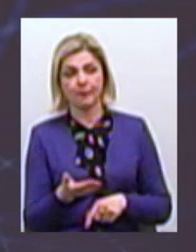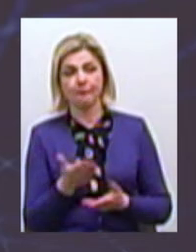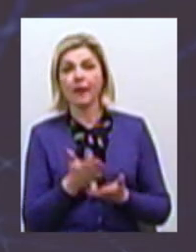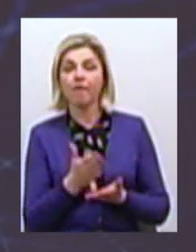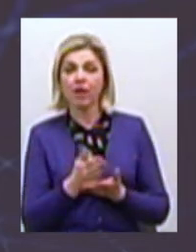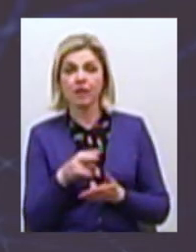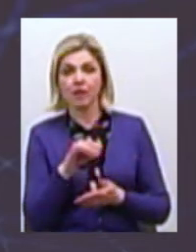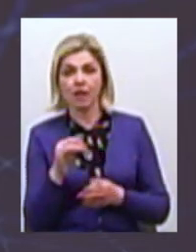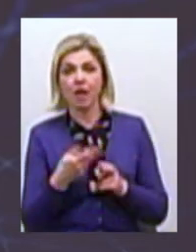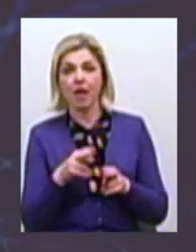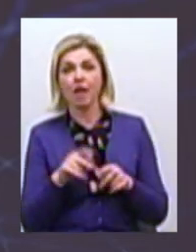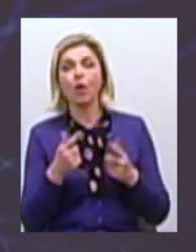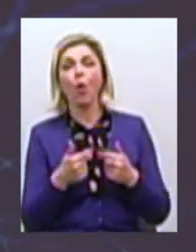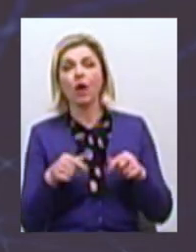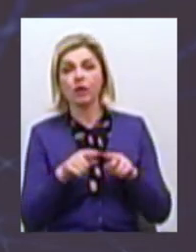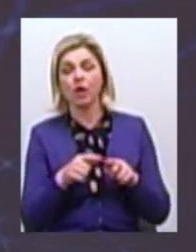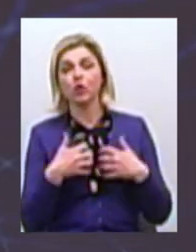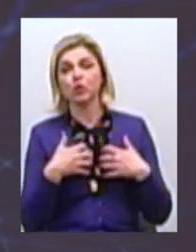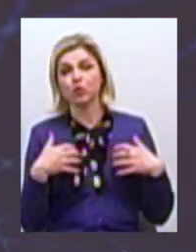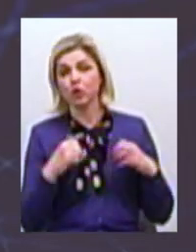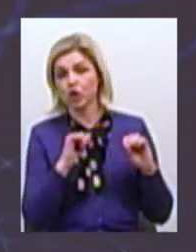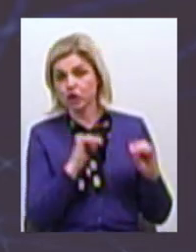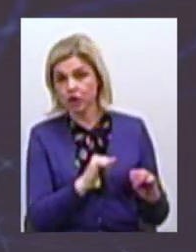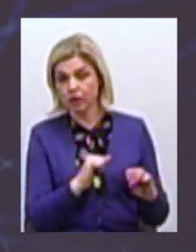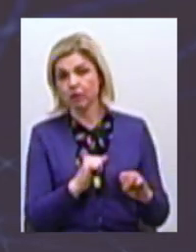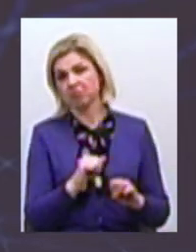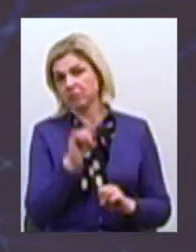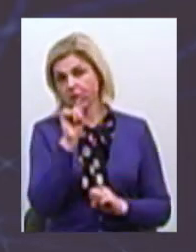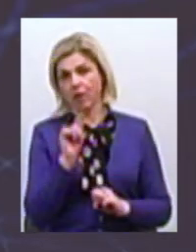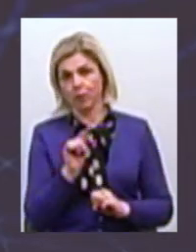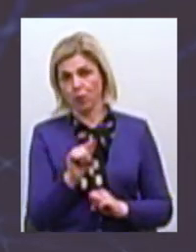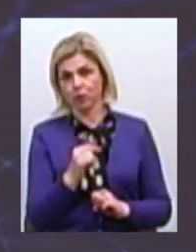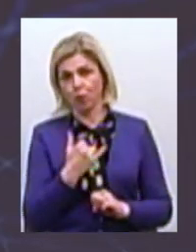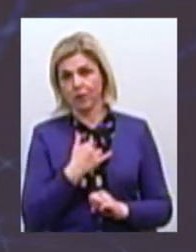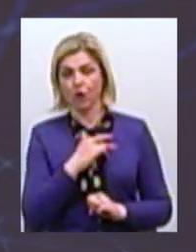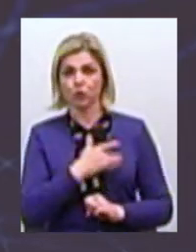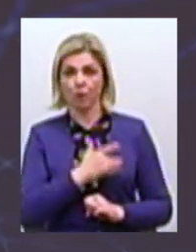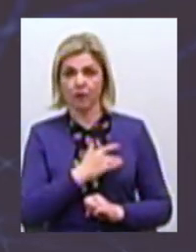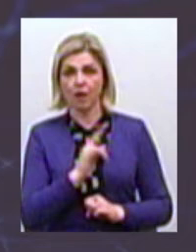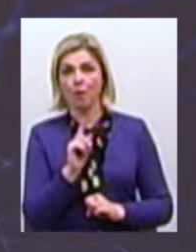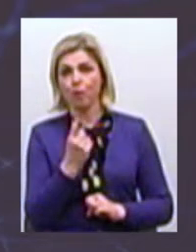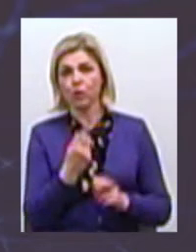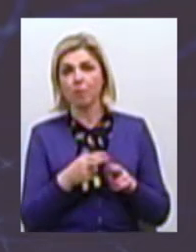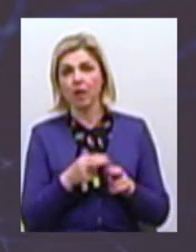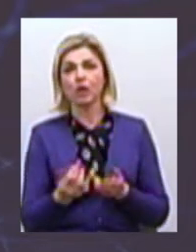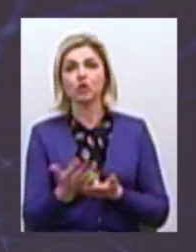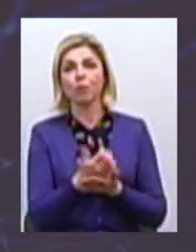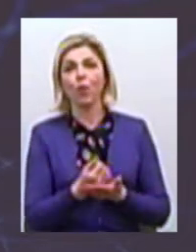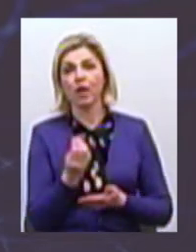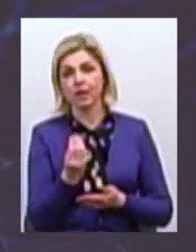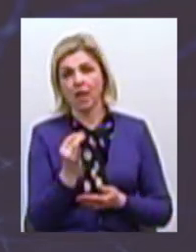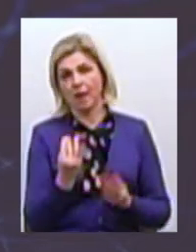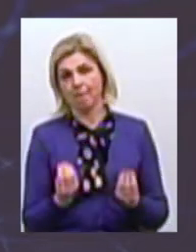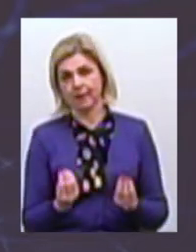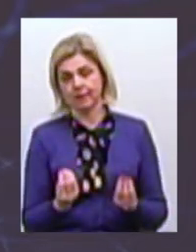является ли эта организация зоозащитной, у меня большие сомнения. Потому что основная деятельность этой организации – это сбор денег и